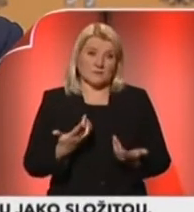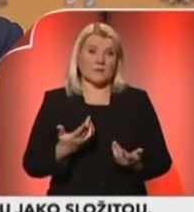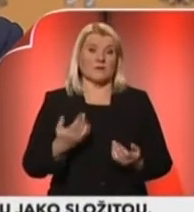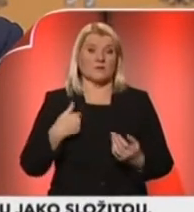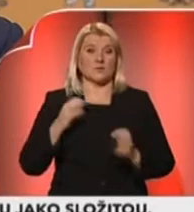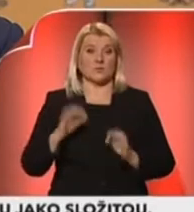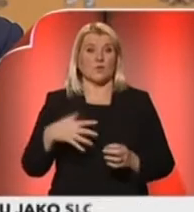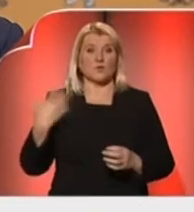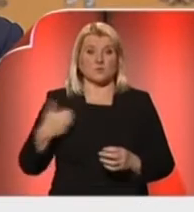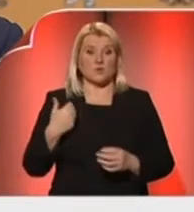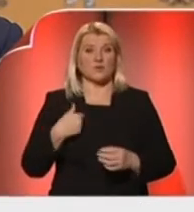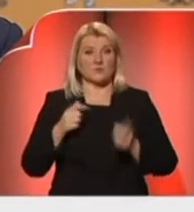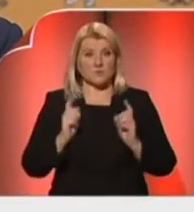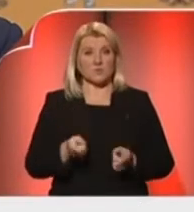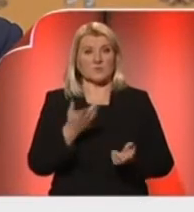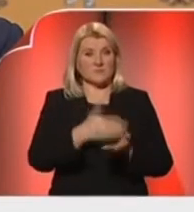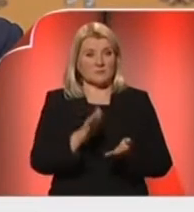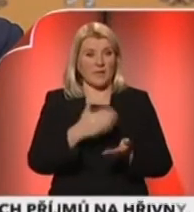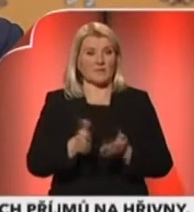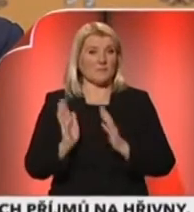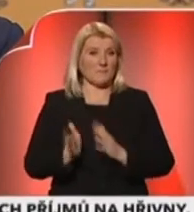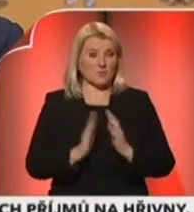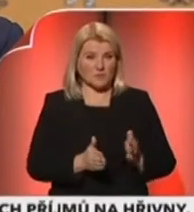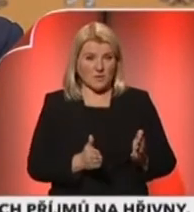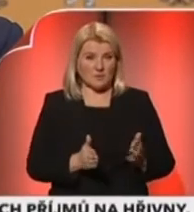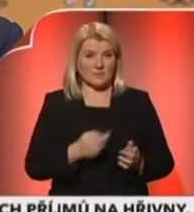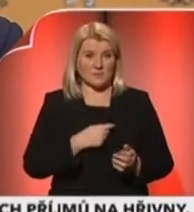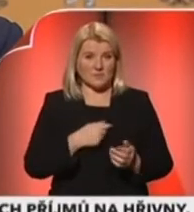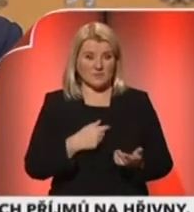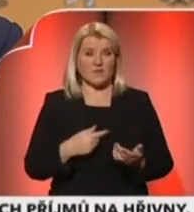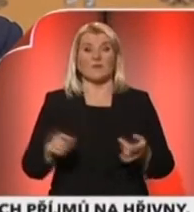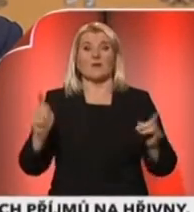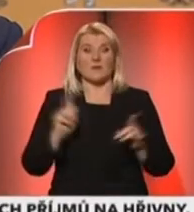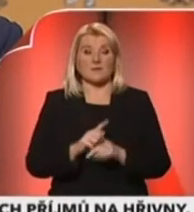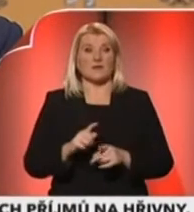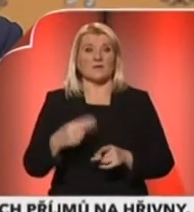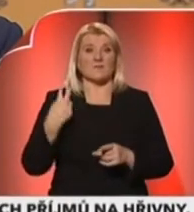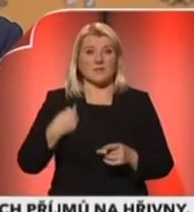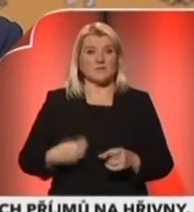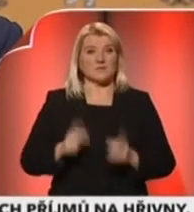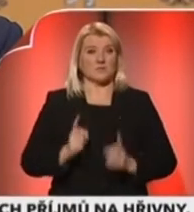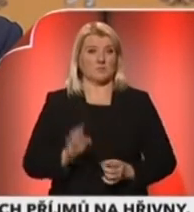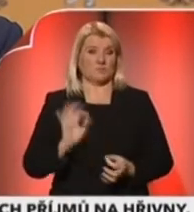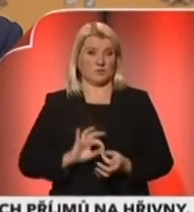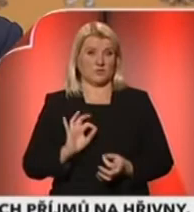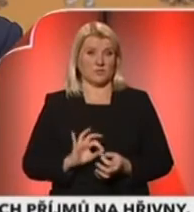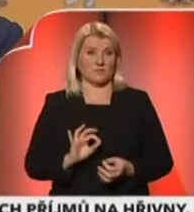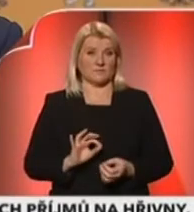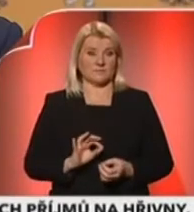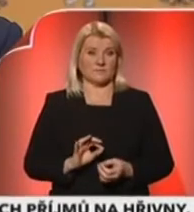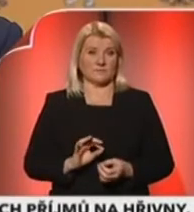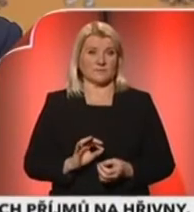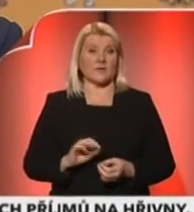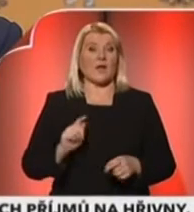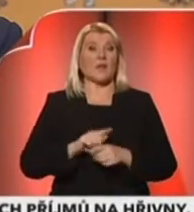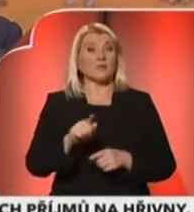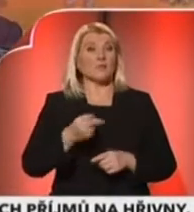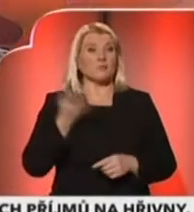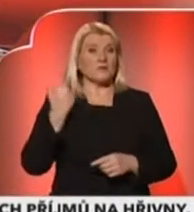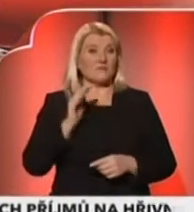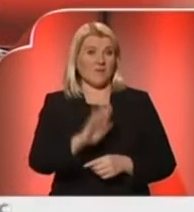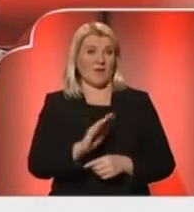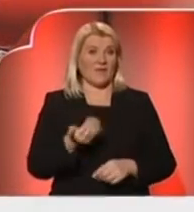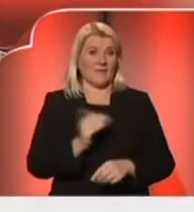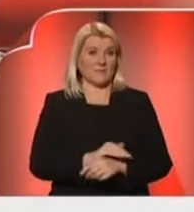dobří hospodáři musíme splácet a musíme také ty finance trošku šetřit. Mimochodem, ale je to váš bývalý